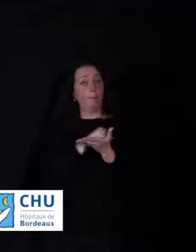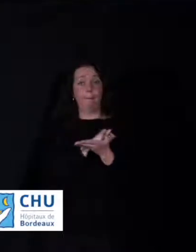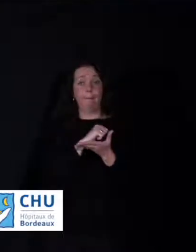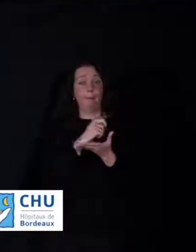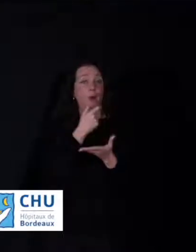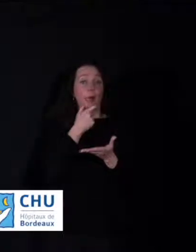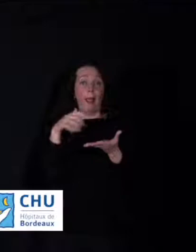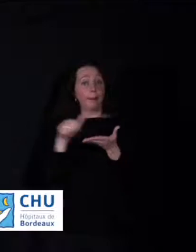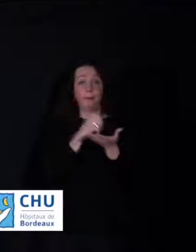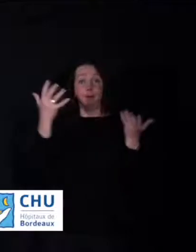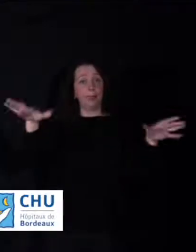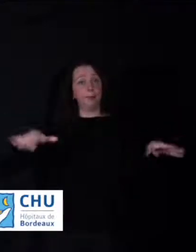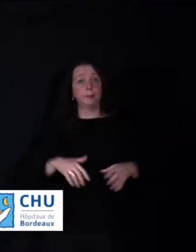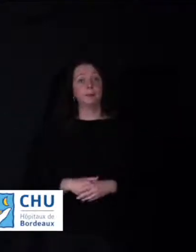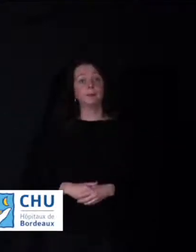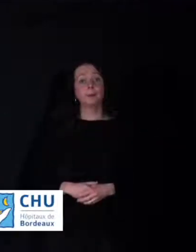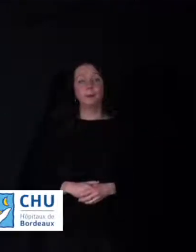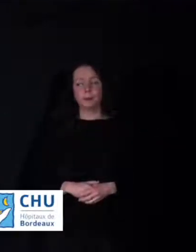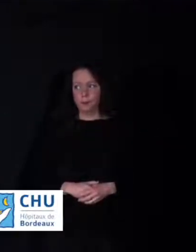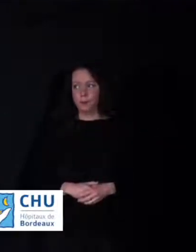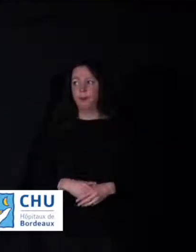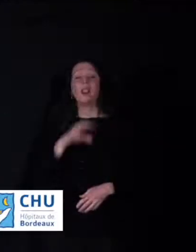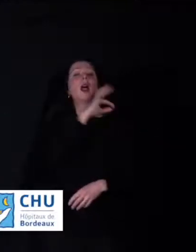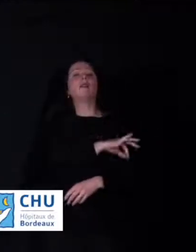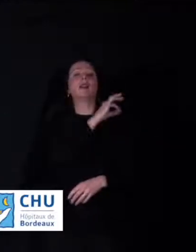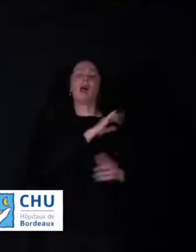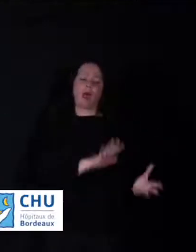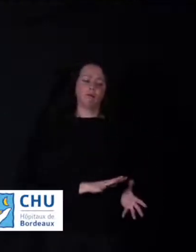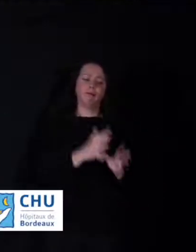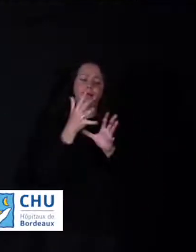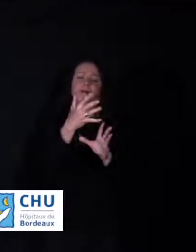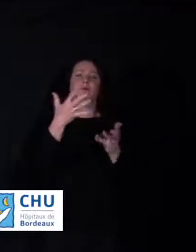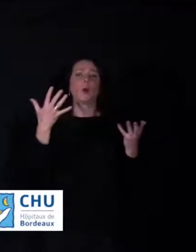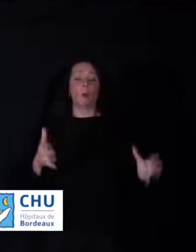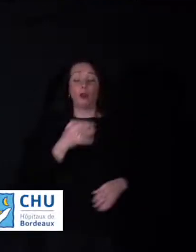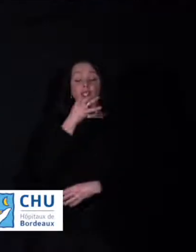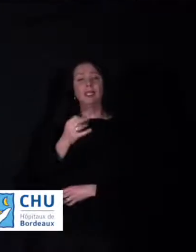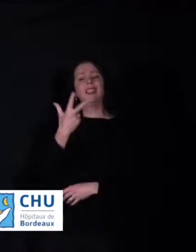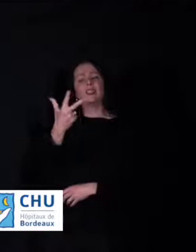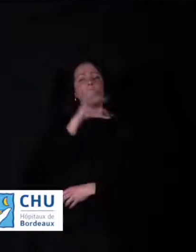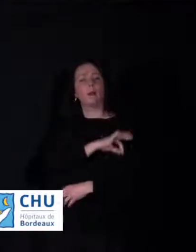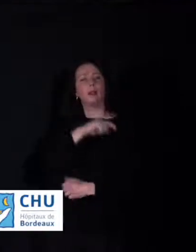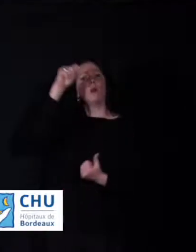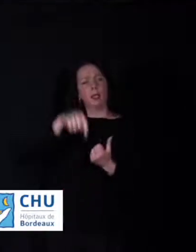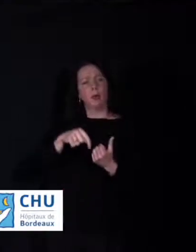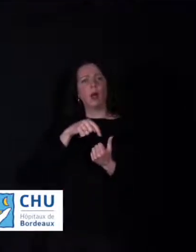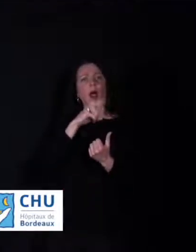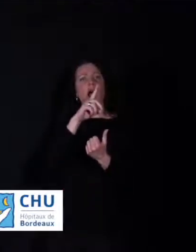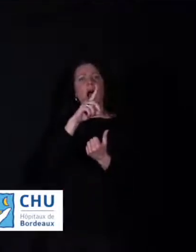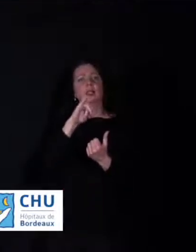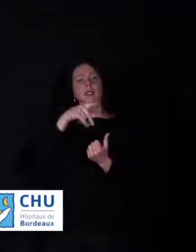Alors, comment la vaccination a évolué? Je l'ai dit, on est parti de 3 vaccins obligatoires,